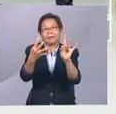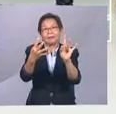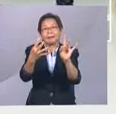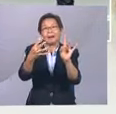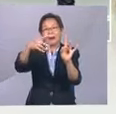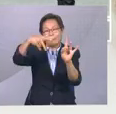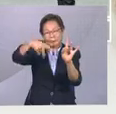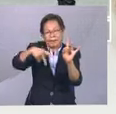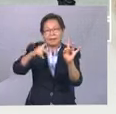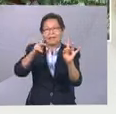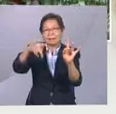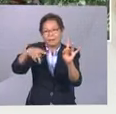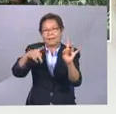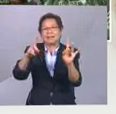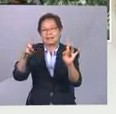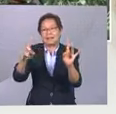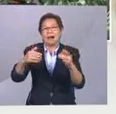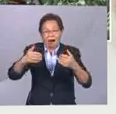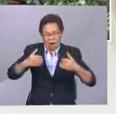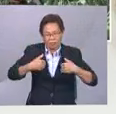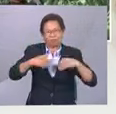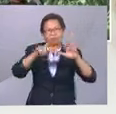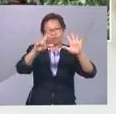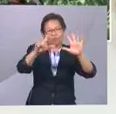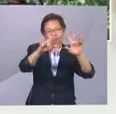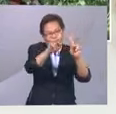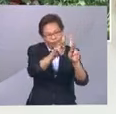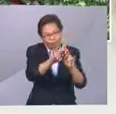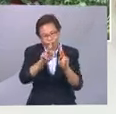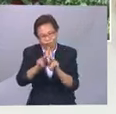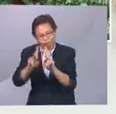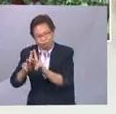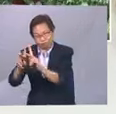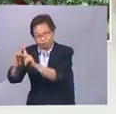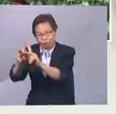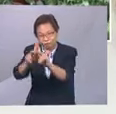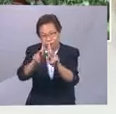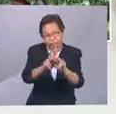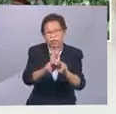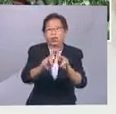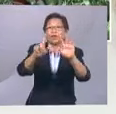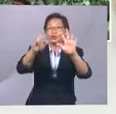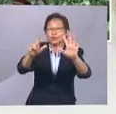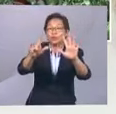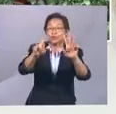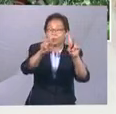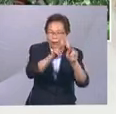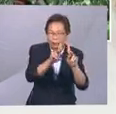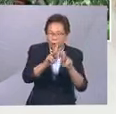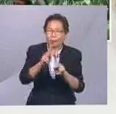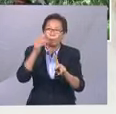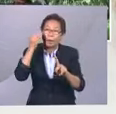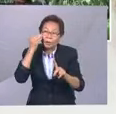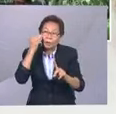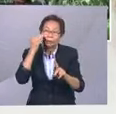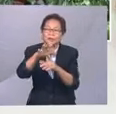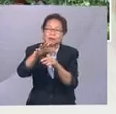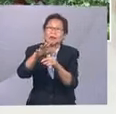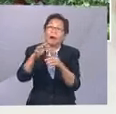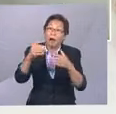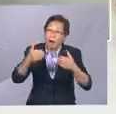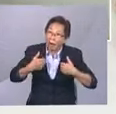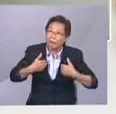kampung-kampung adat 7 perkampungan termasuk tujuh perkampungan Melayu termasuk